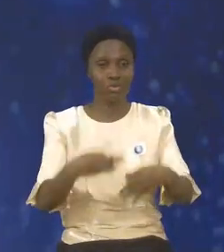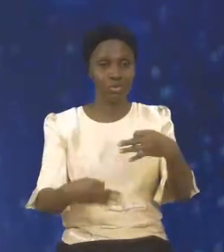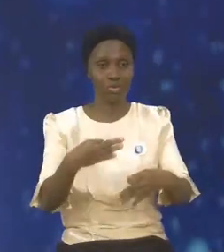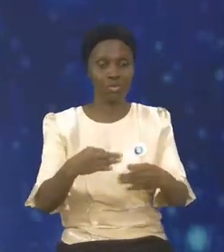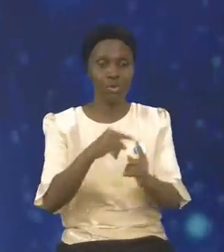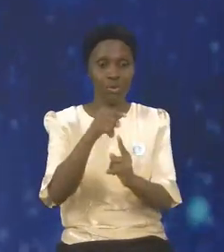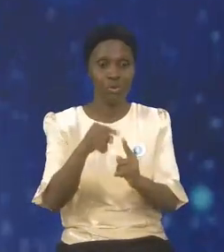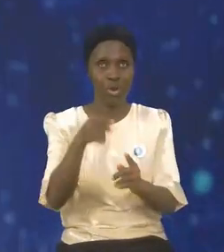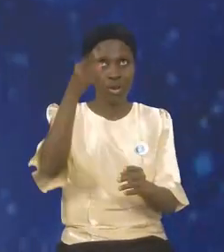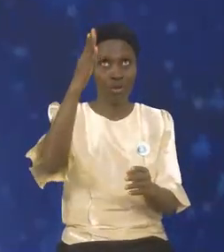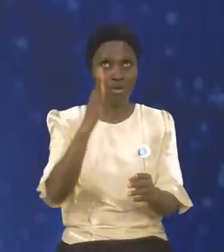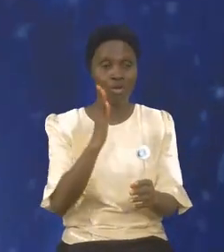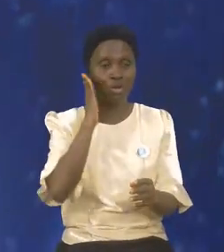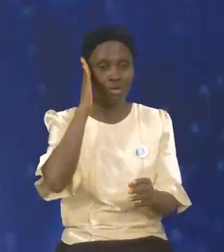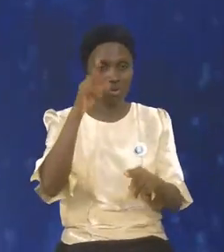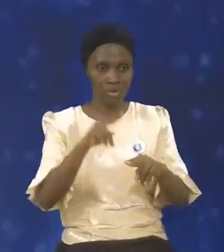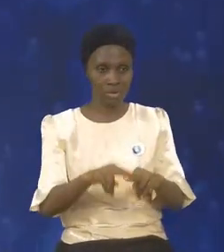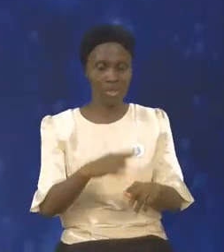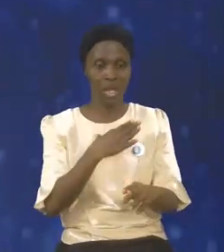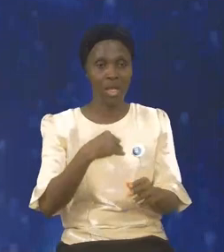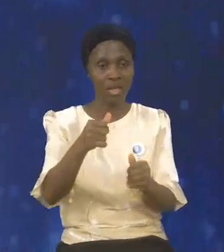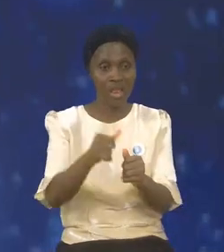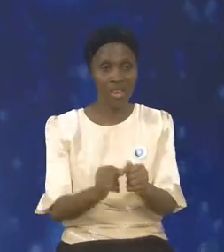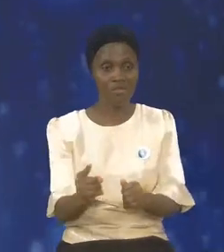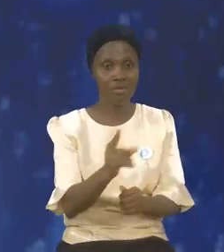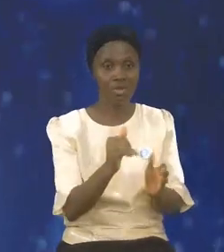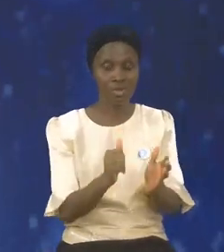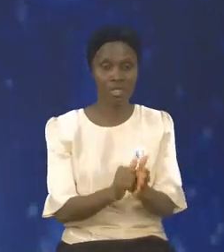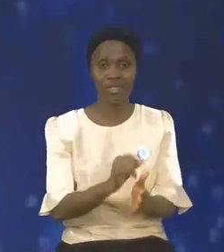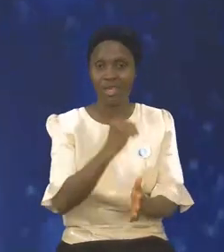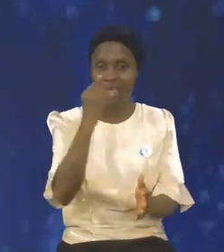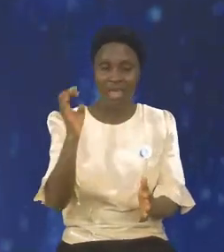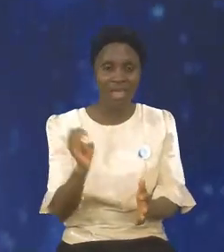maintenant au temps du grand,